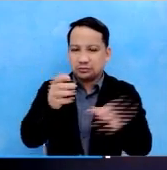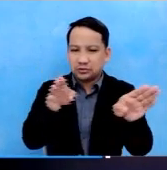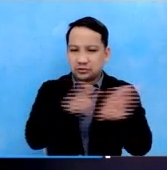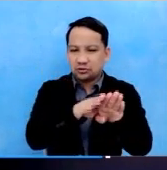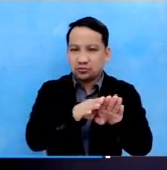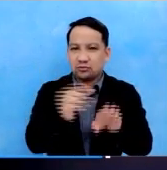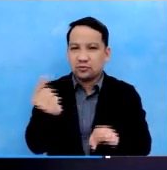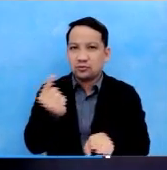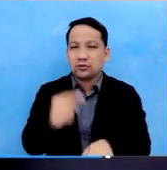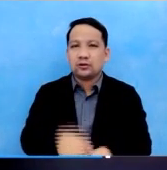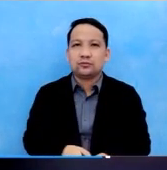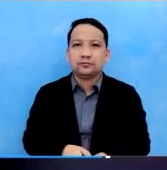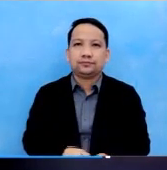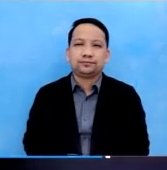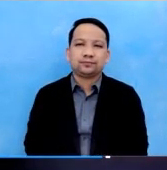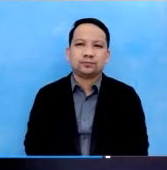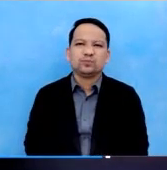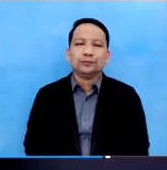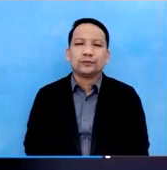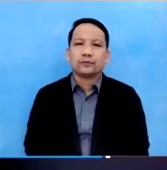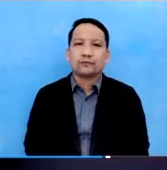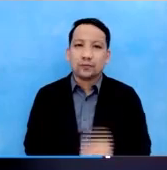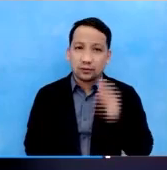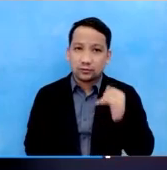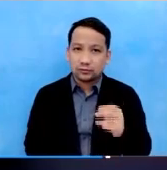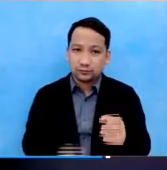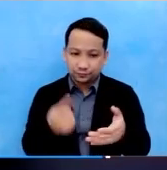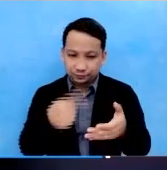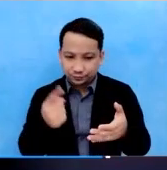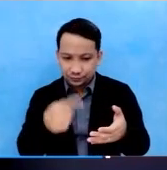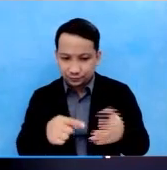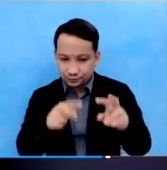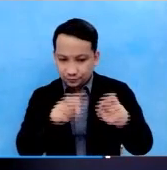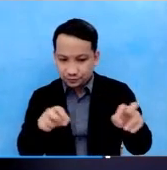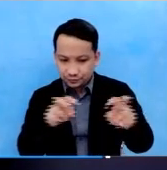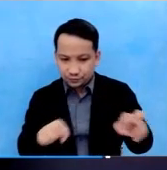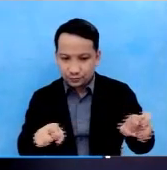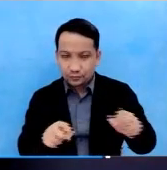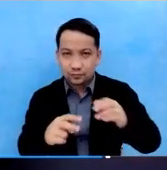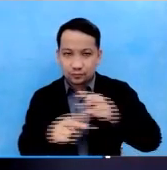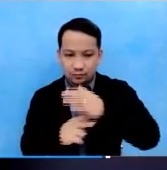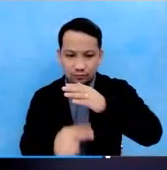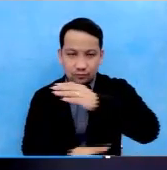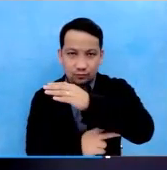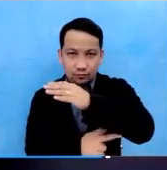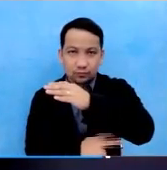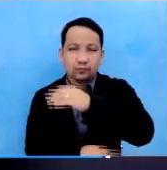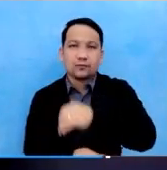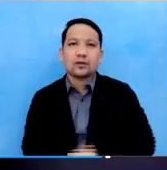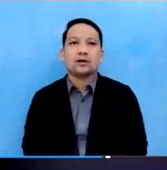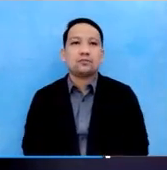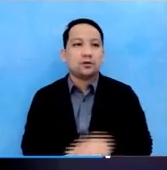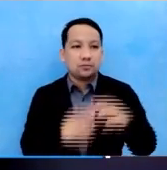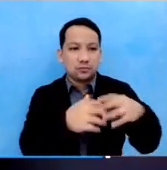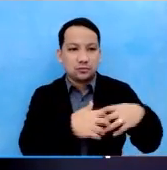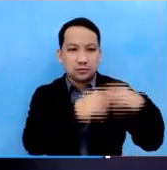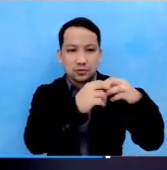pinasarhan po namin pansamantala habang ginagawa po yung investigasyon. At saka yung mga structures po tayo